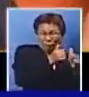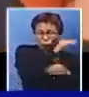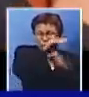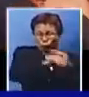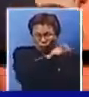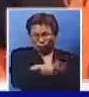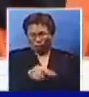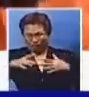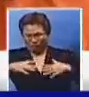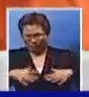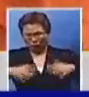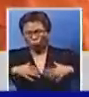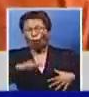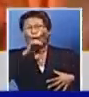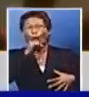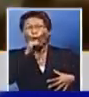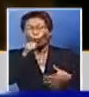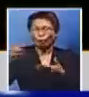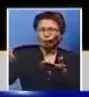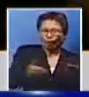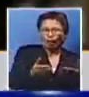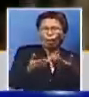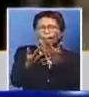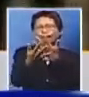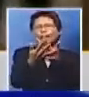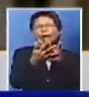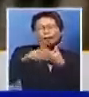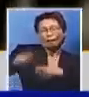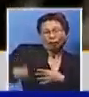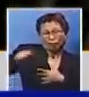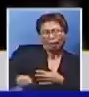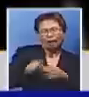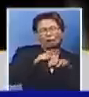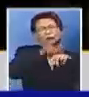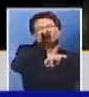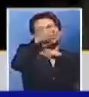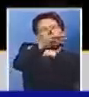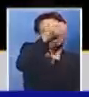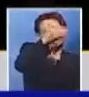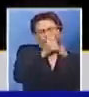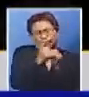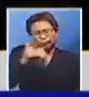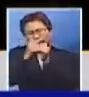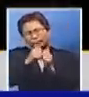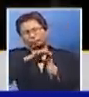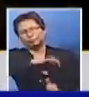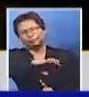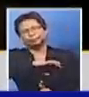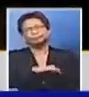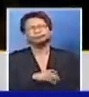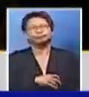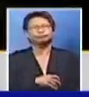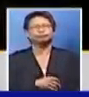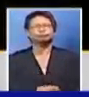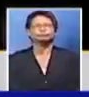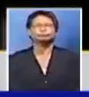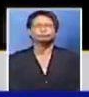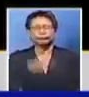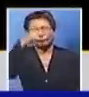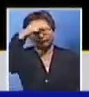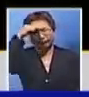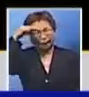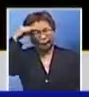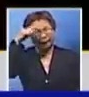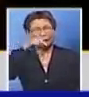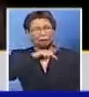suspek yang berpakaian lokap dibawa ke mahkamah kira-kira pukul 10 pagi tadi diiringi anggota polis berpakaian Man in Black.